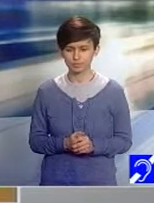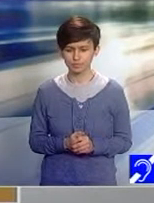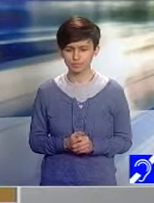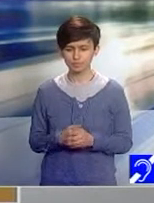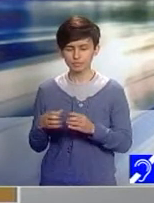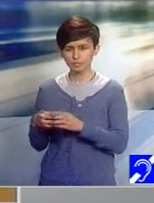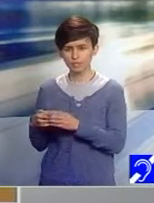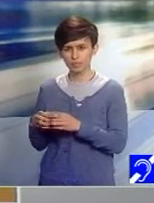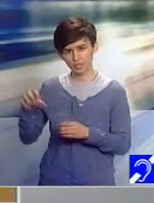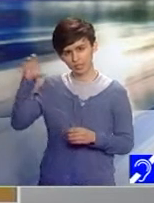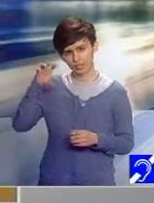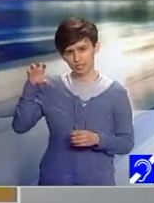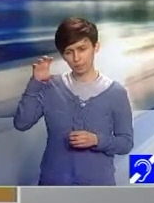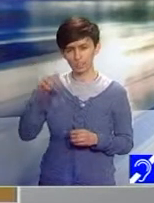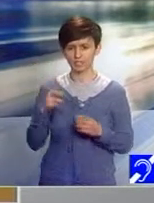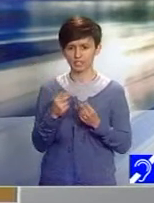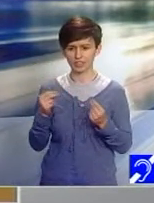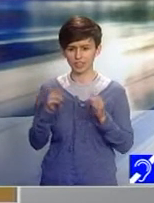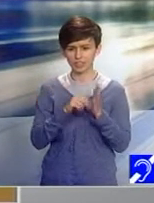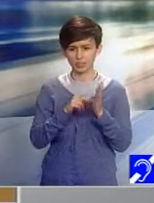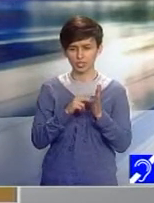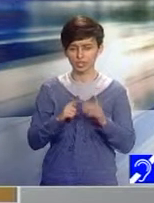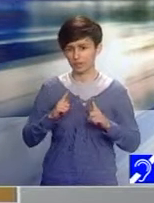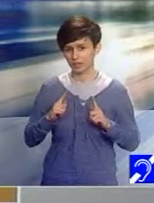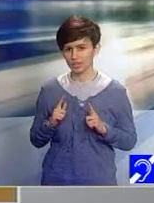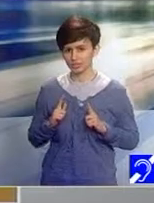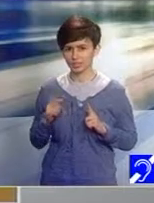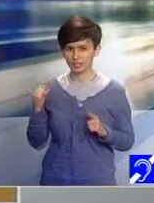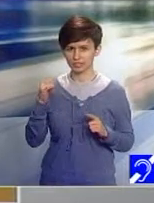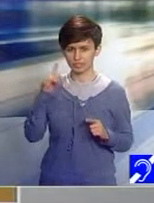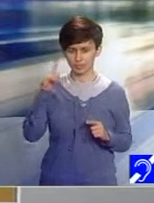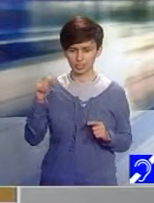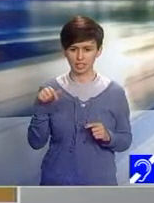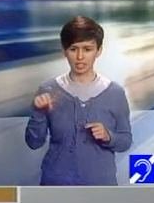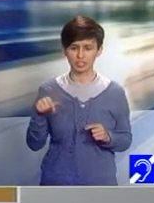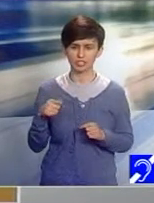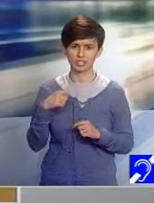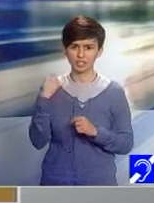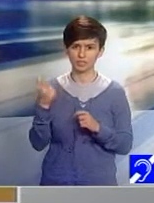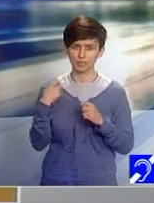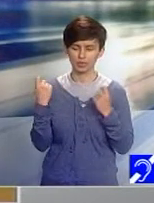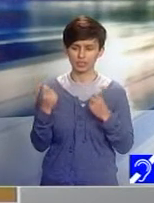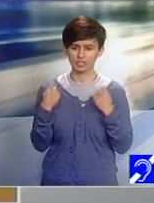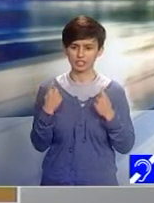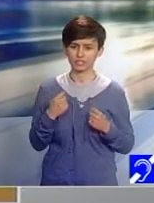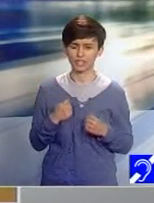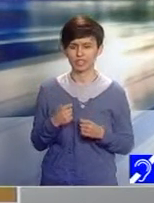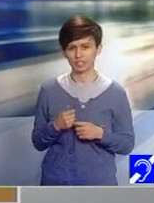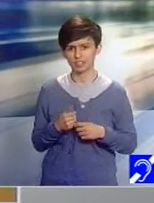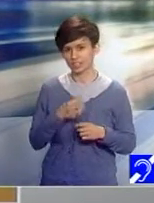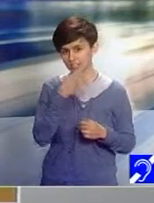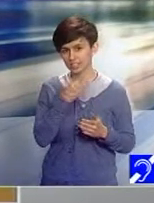Echipa Transilvaniei Policrome a poposit la acest festival, festivalul Traisa cu povești, ediția a patra, tocmai când se